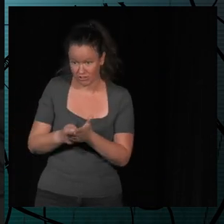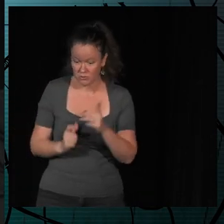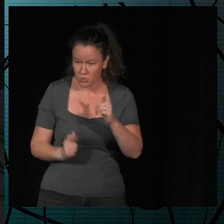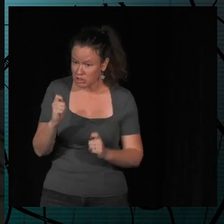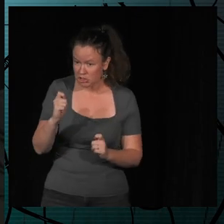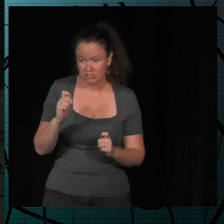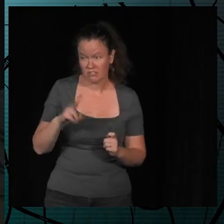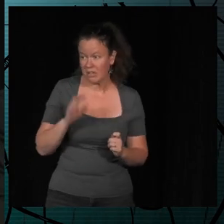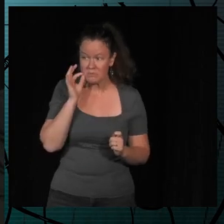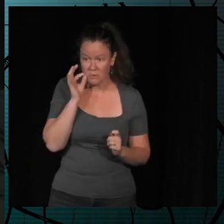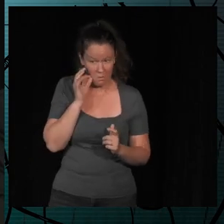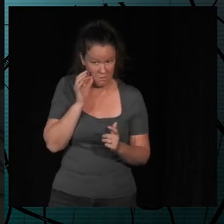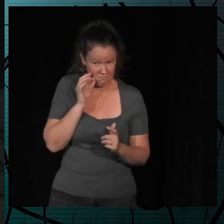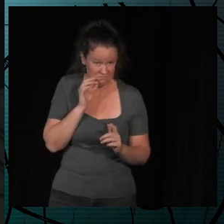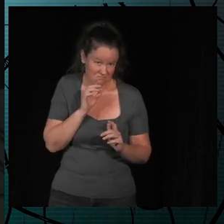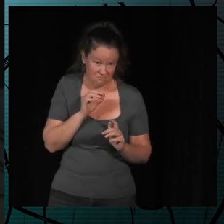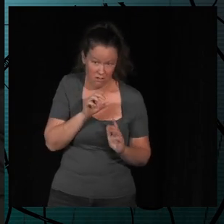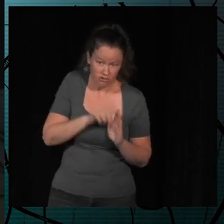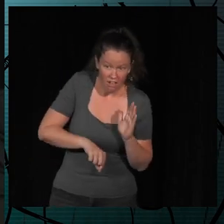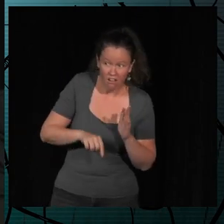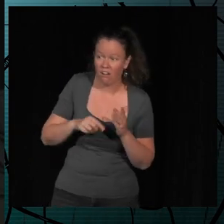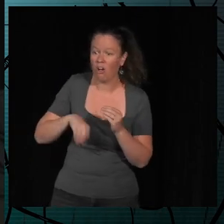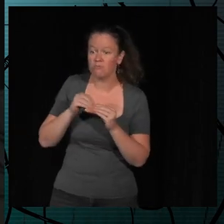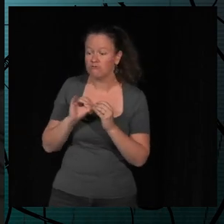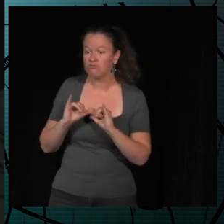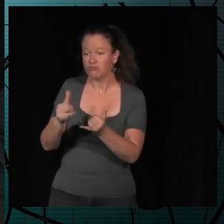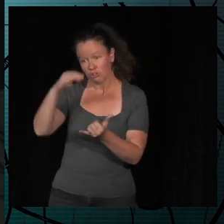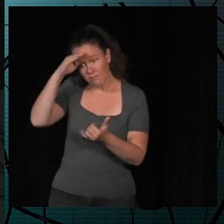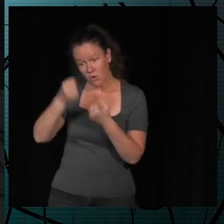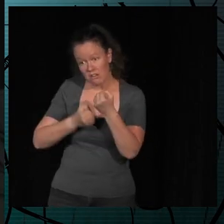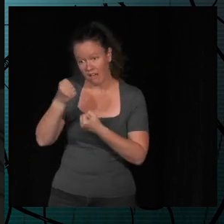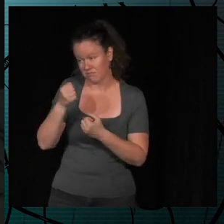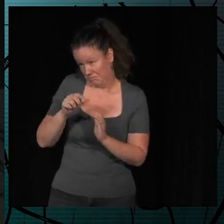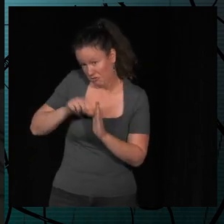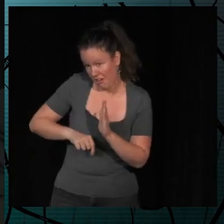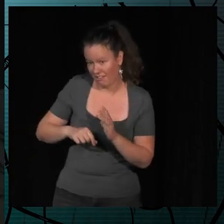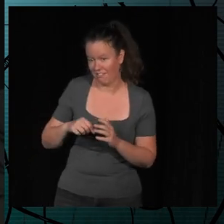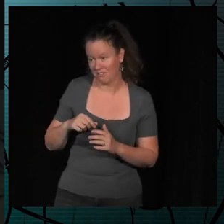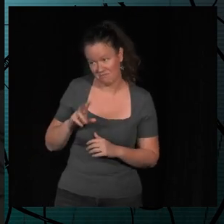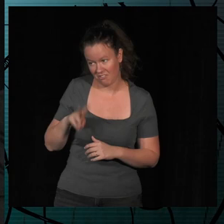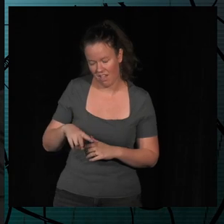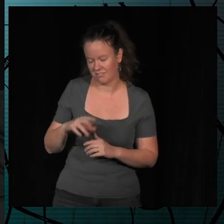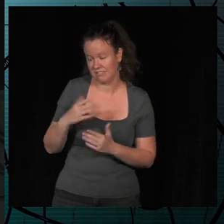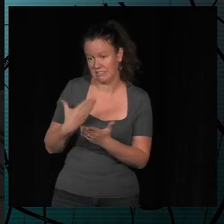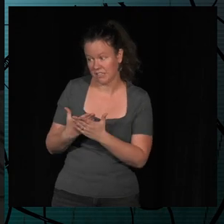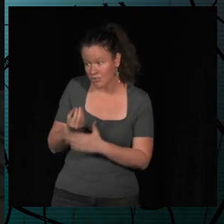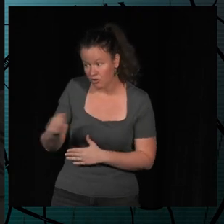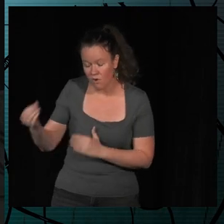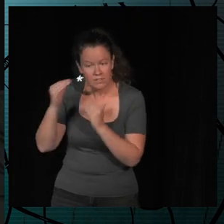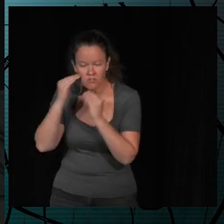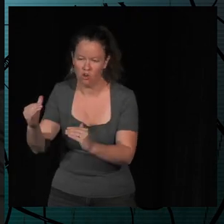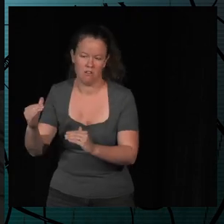le monde c'est vraiment des expériences super intéressante à faire vraiment et les gamins adorent quoi